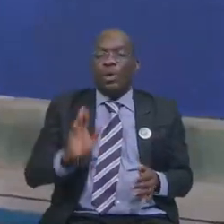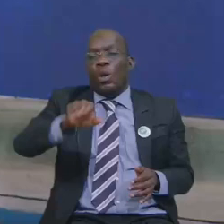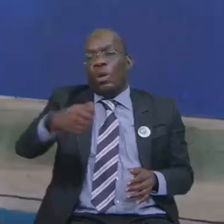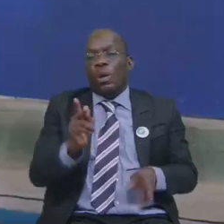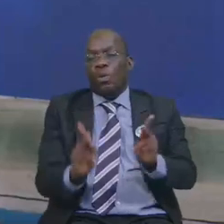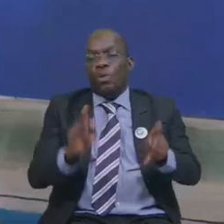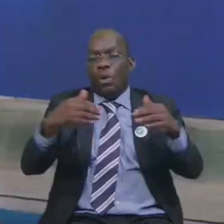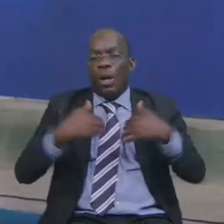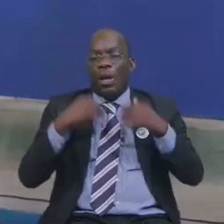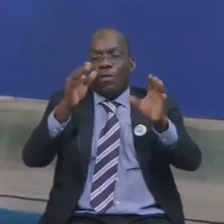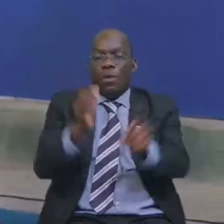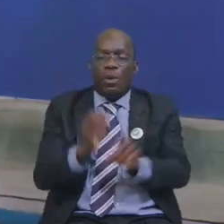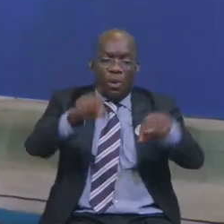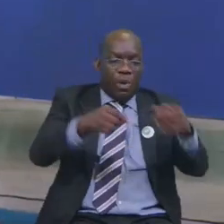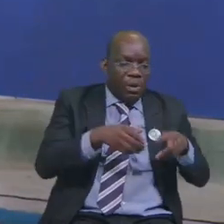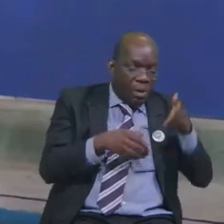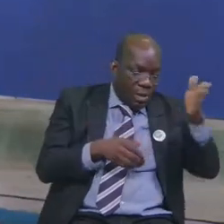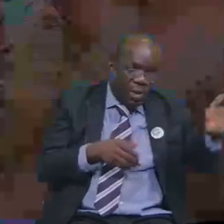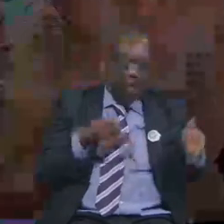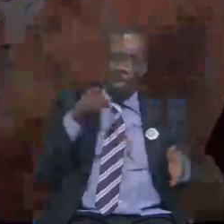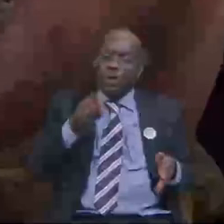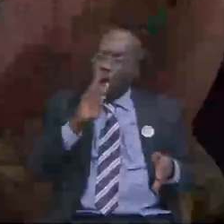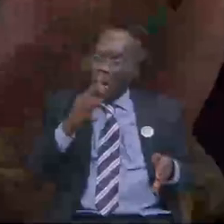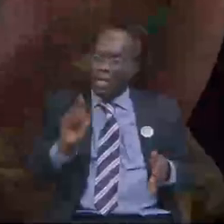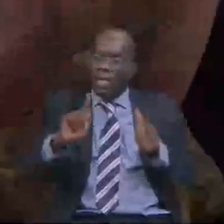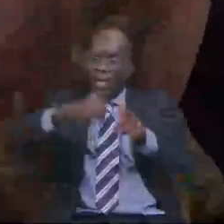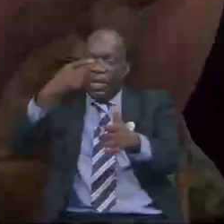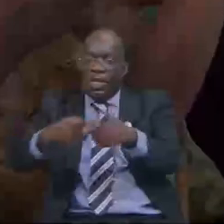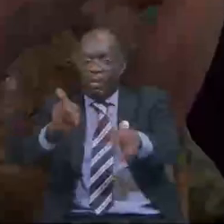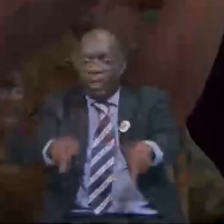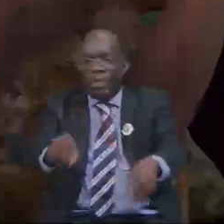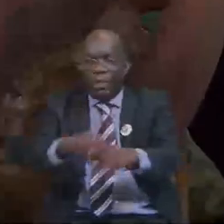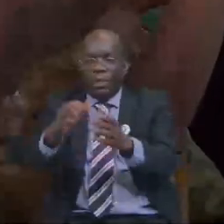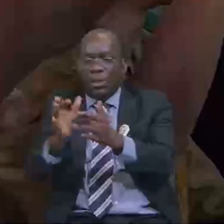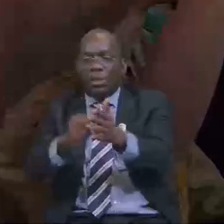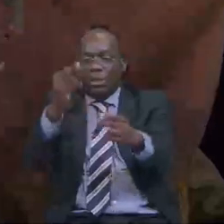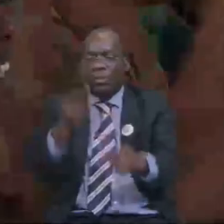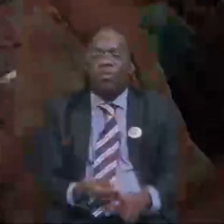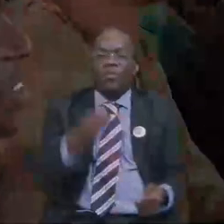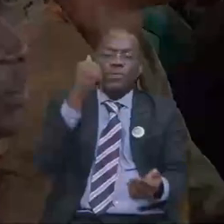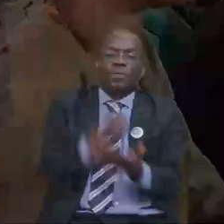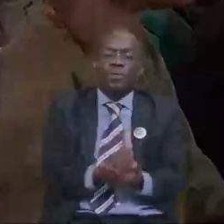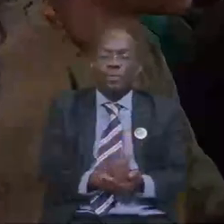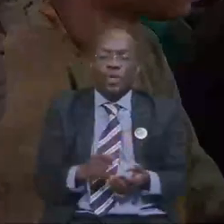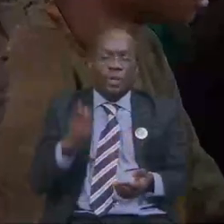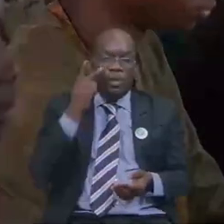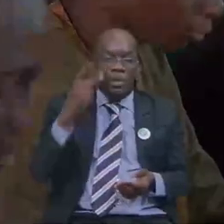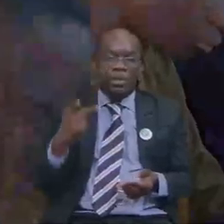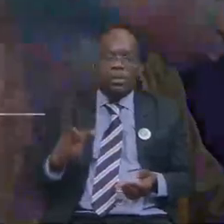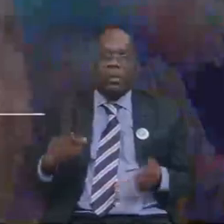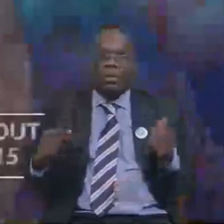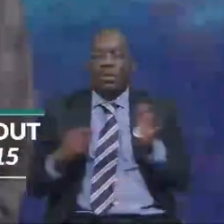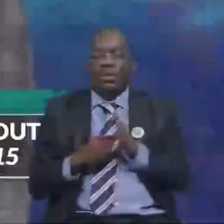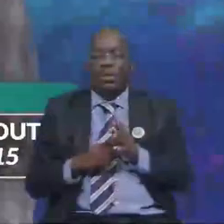toi aussi tu as le prochain sur la dans la queue en premier pierre chapitre 2